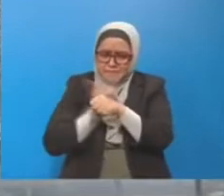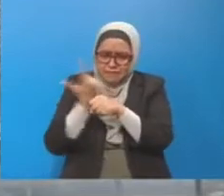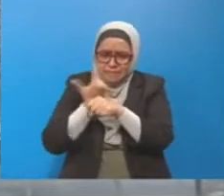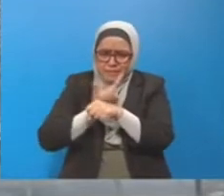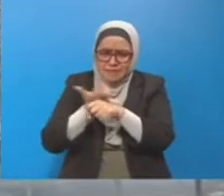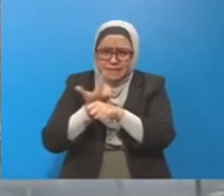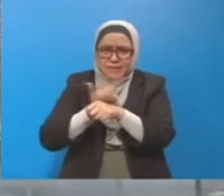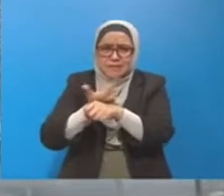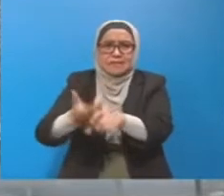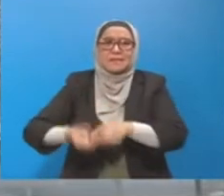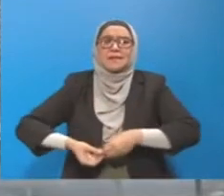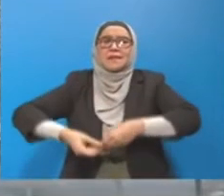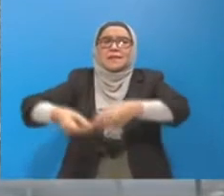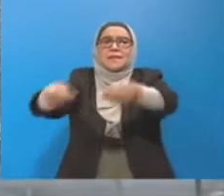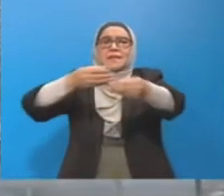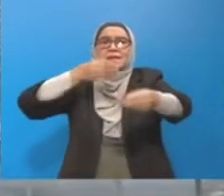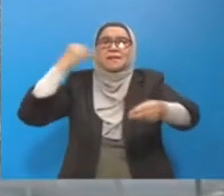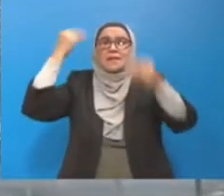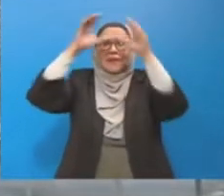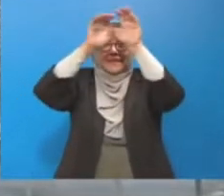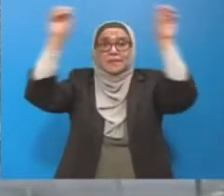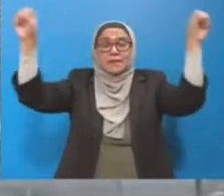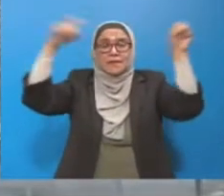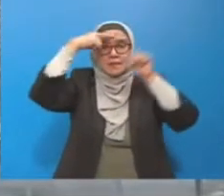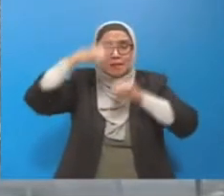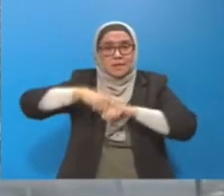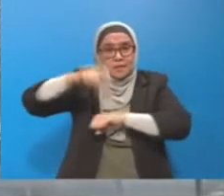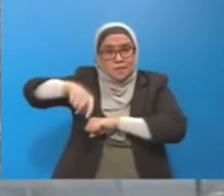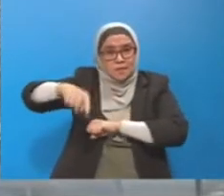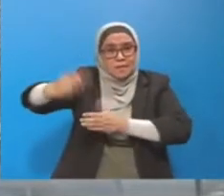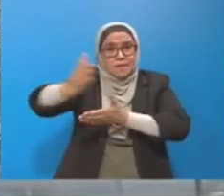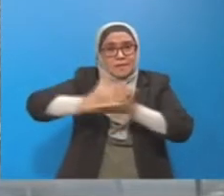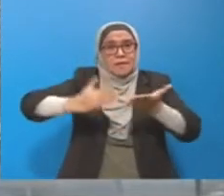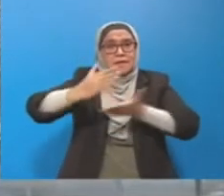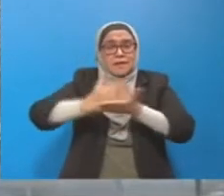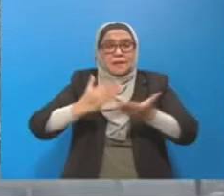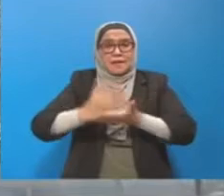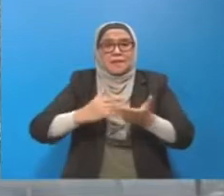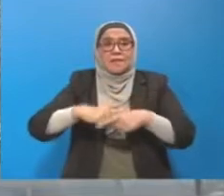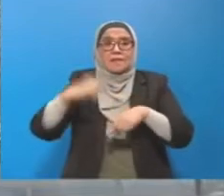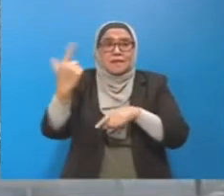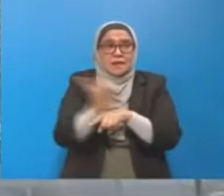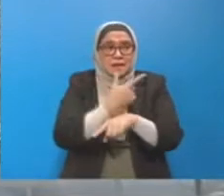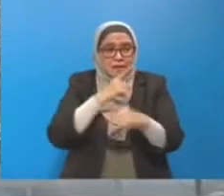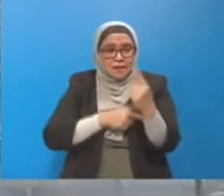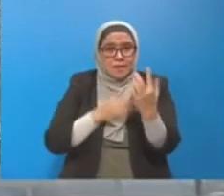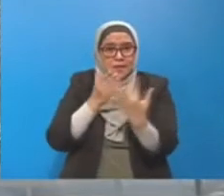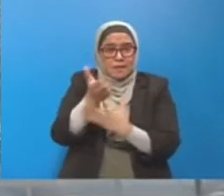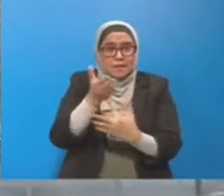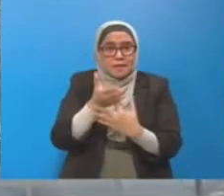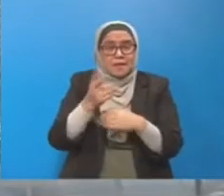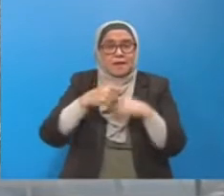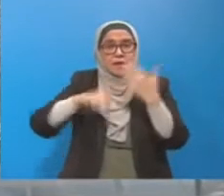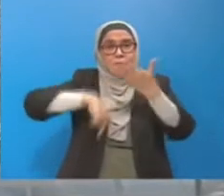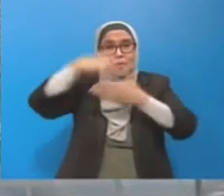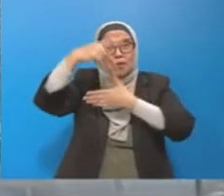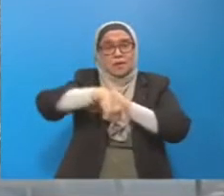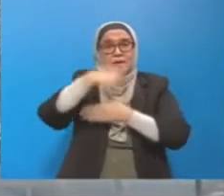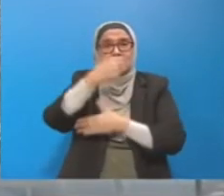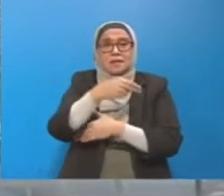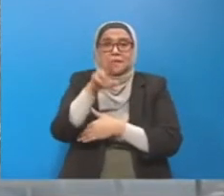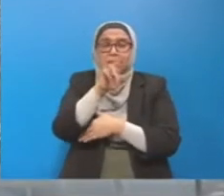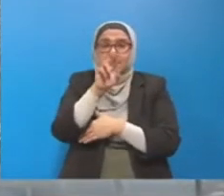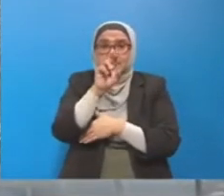majikan majikan memerlukan sektor-sektor pekerja yang terlatih ini melalui program dana preno Saudi